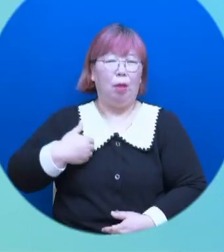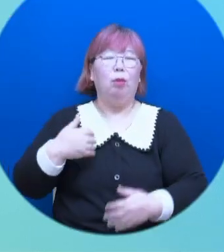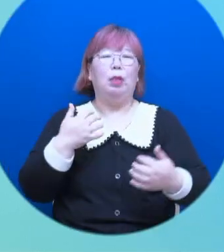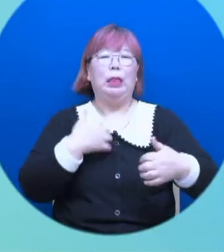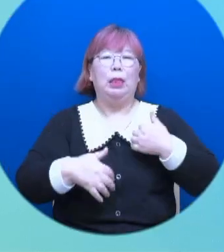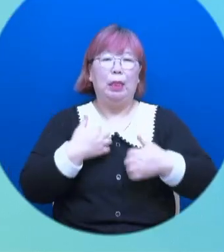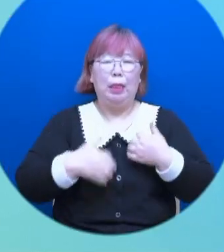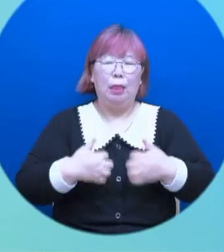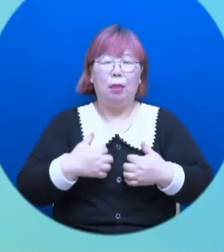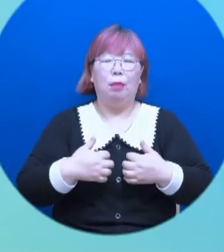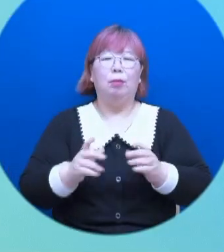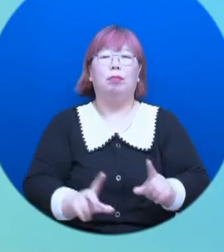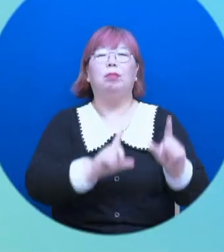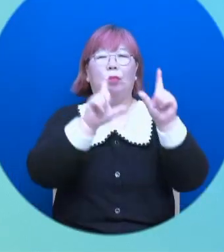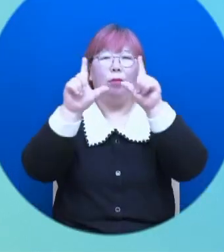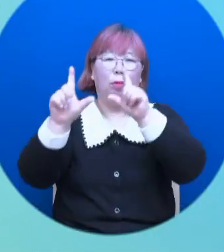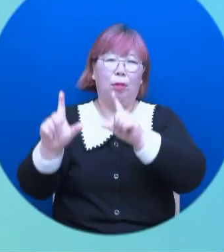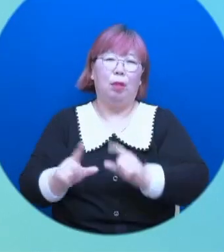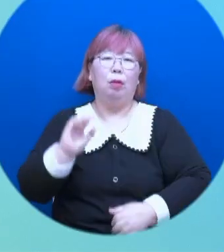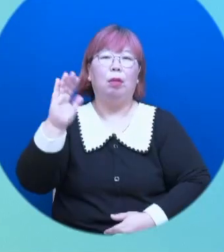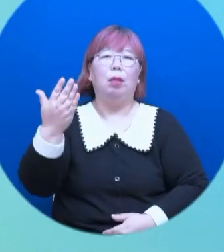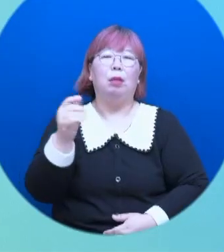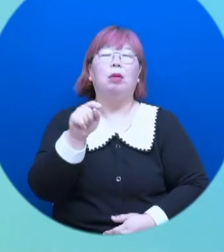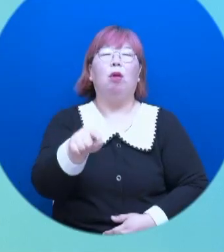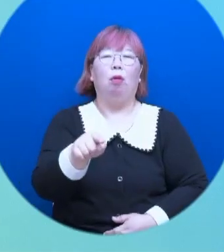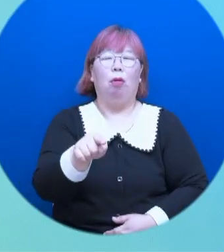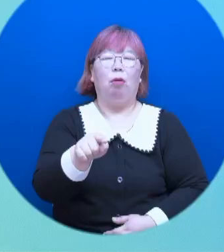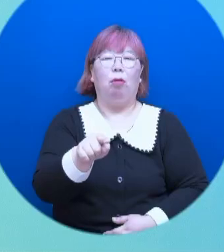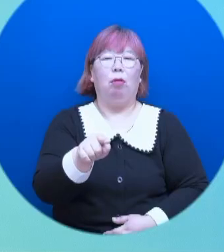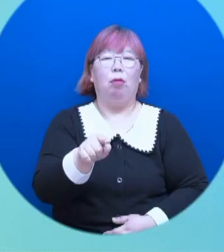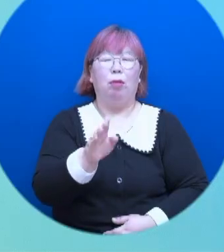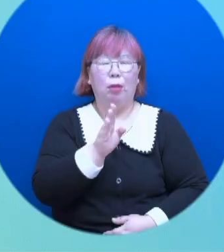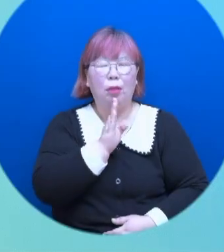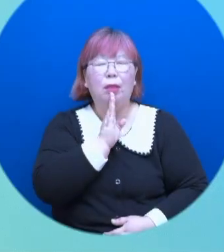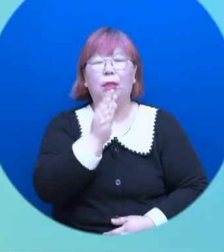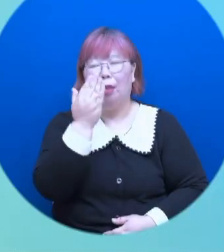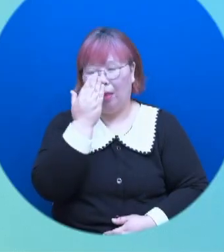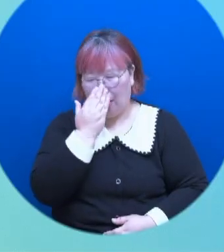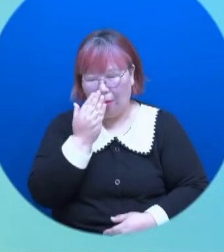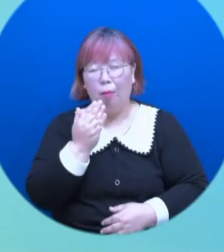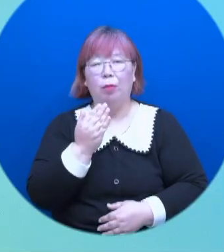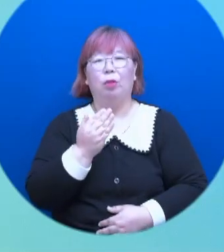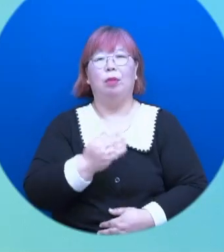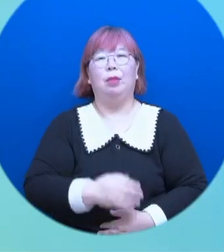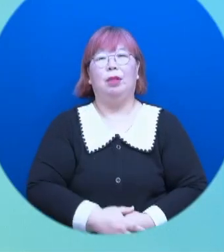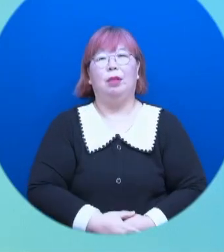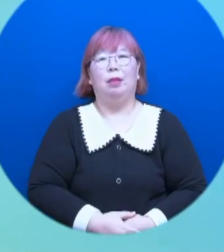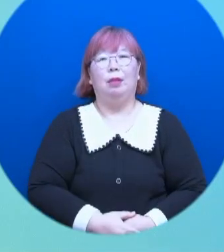누리게 되는 것, 이것이 겸손입니다. 한 번은